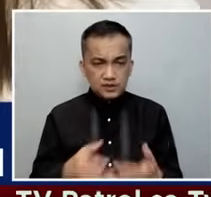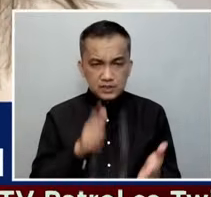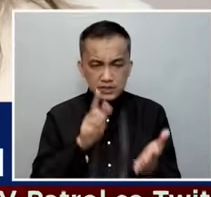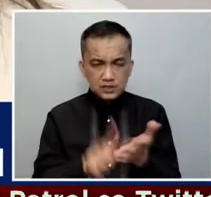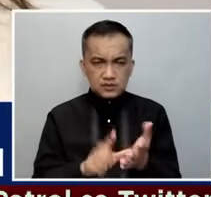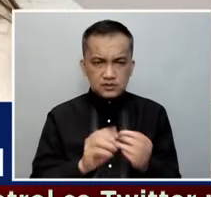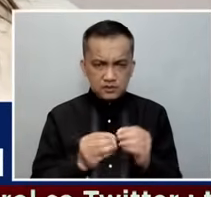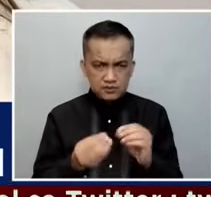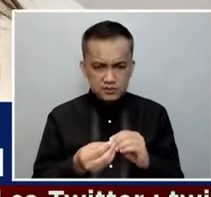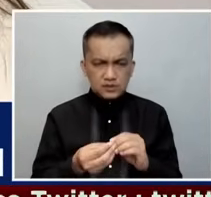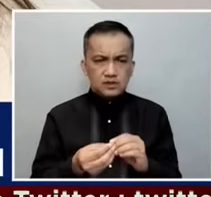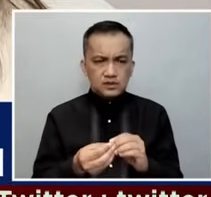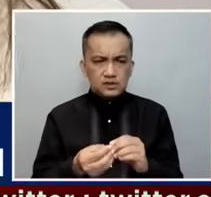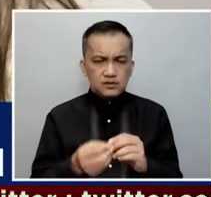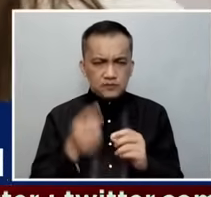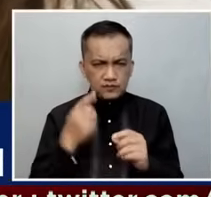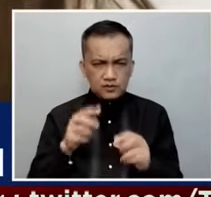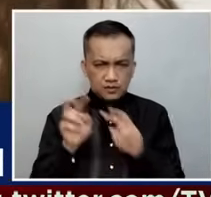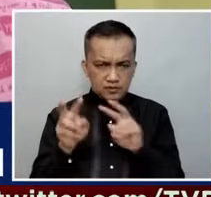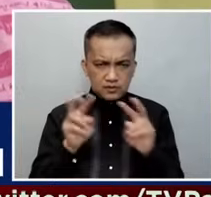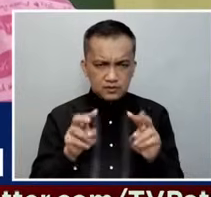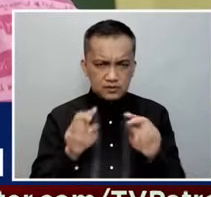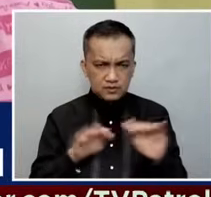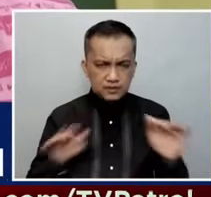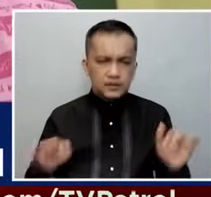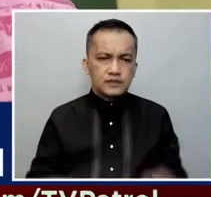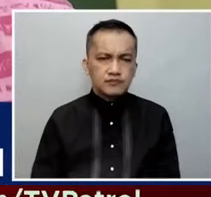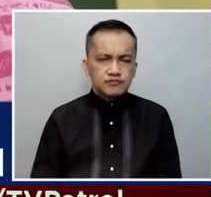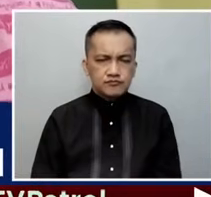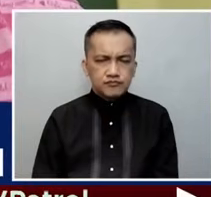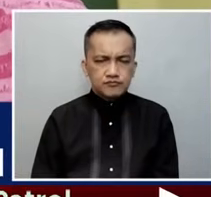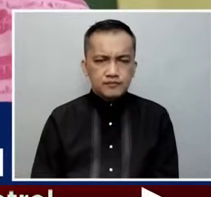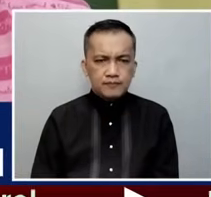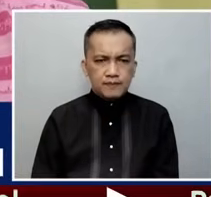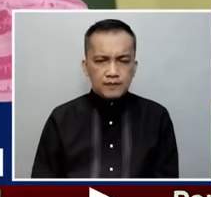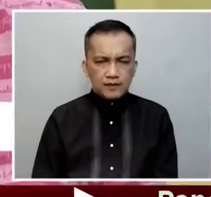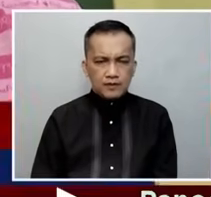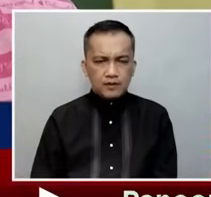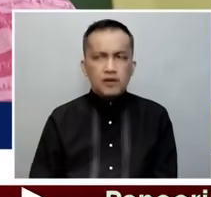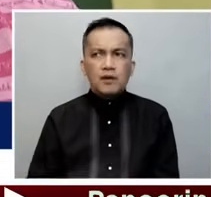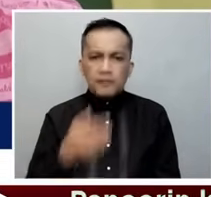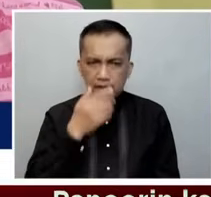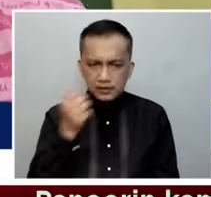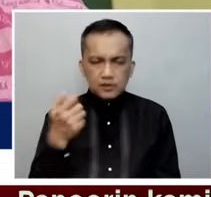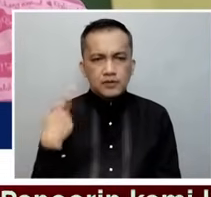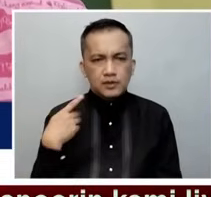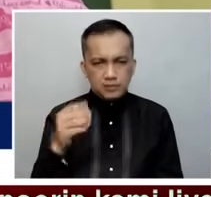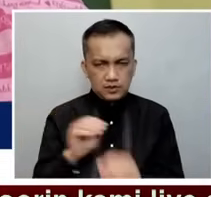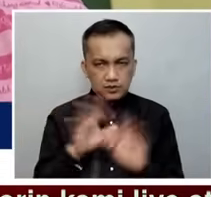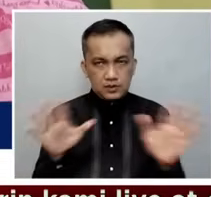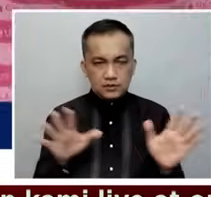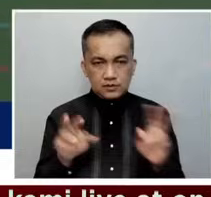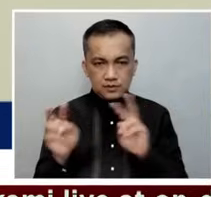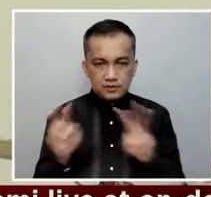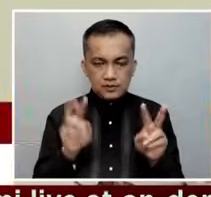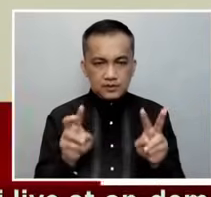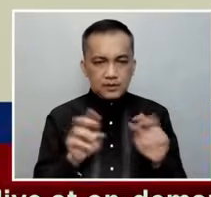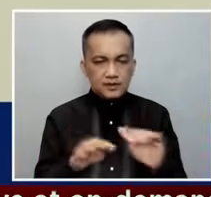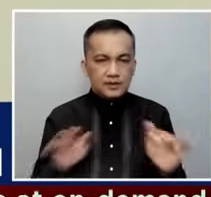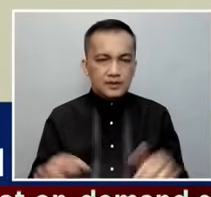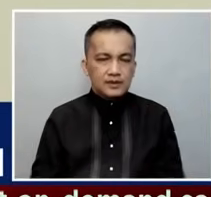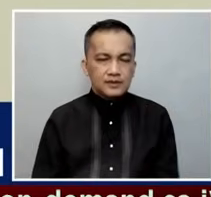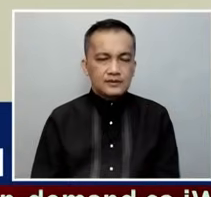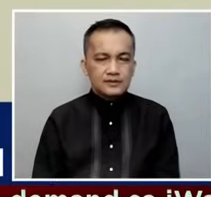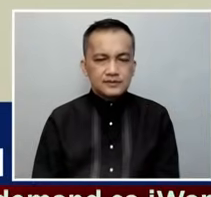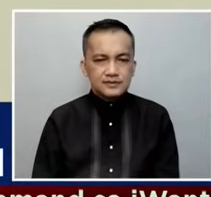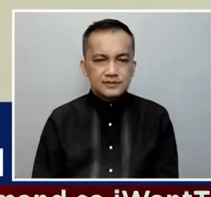lang para makita ng mga bata. Mas maganda kasi pag mayroon kasi maliwalas kasi may makikita yung mga bata.